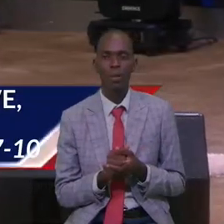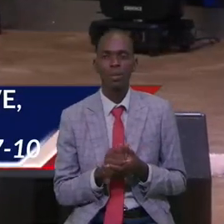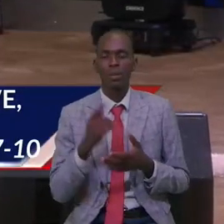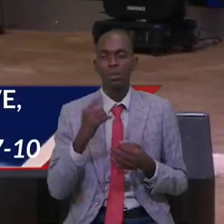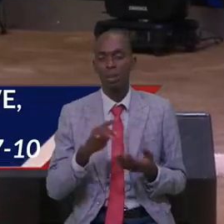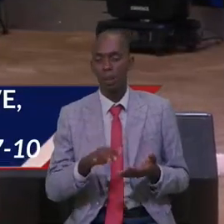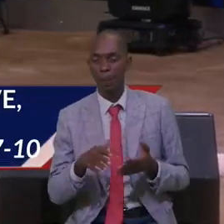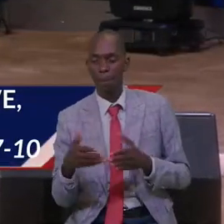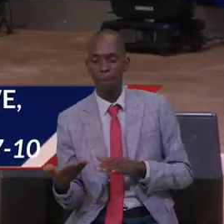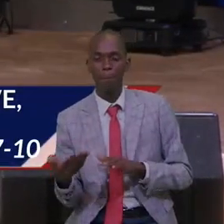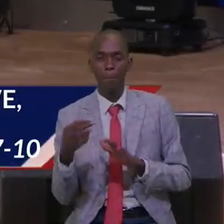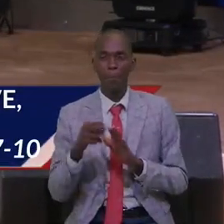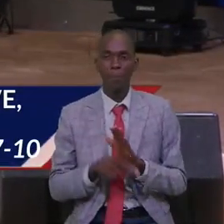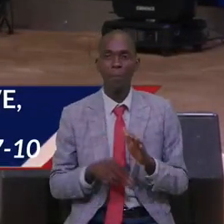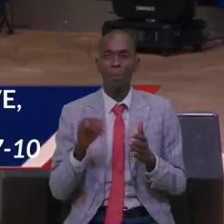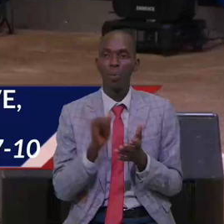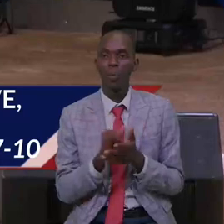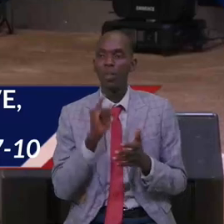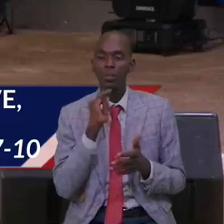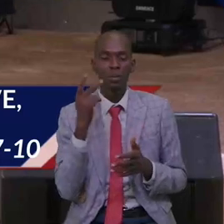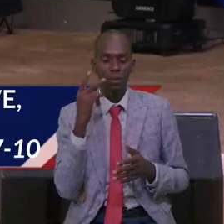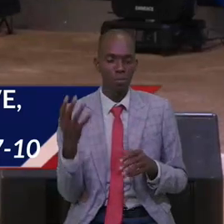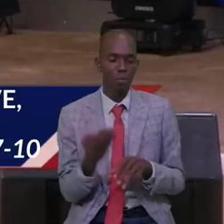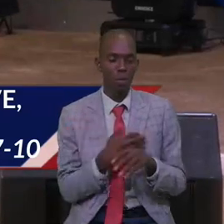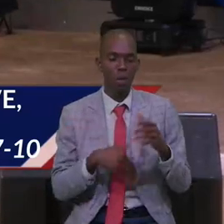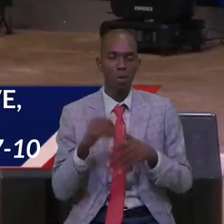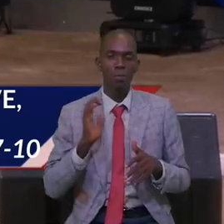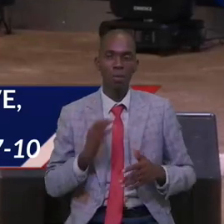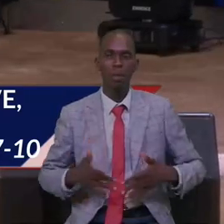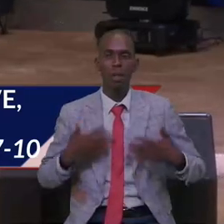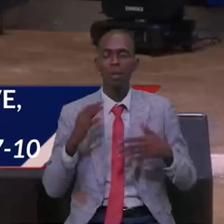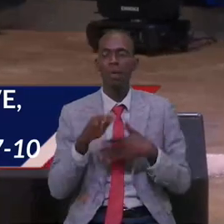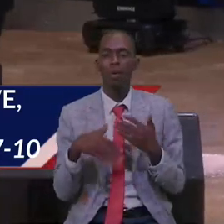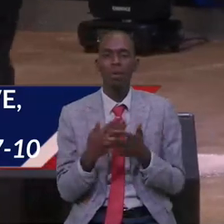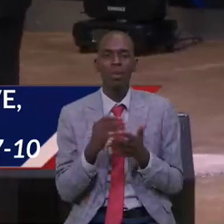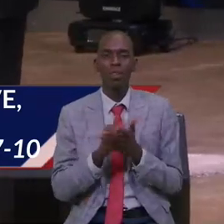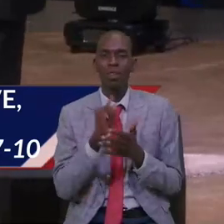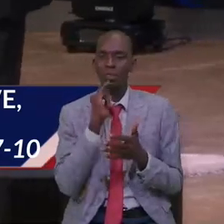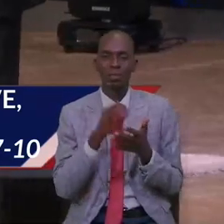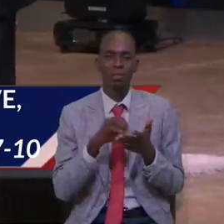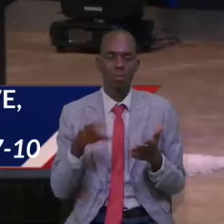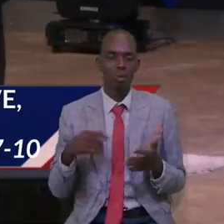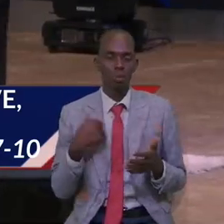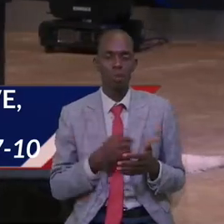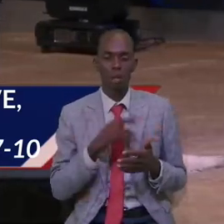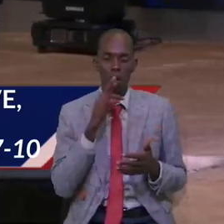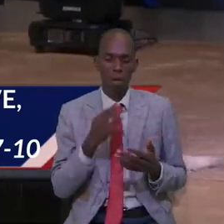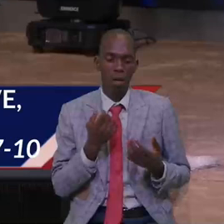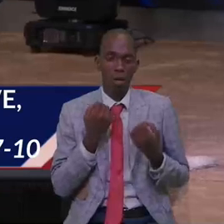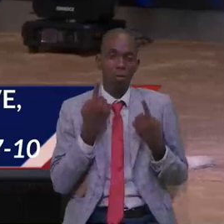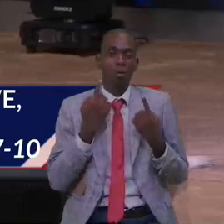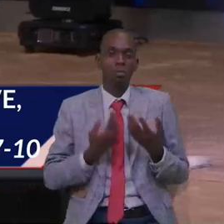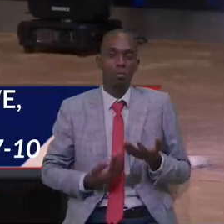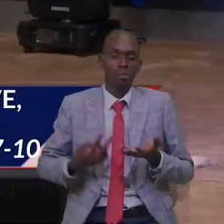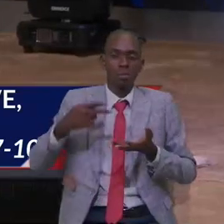vivante, et vous-même comme des pierres vivantes. La mort que le péché a amené, tu t'es ôté. Nous sommes amenés à la vie,